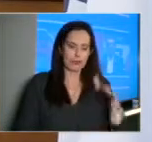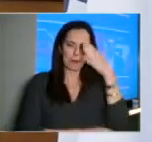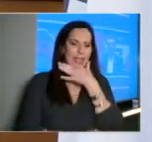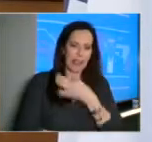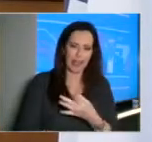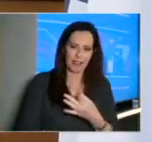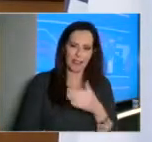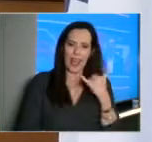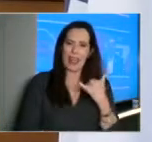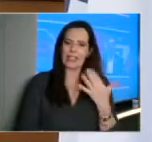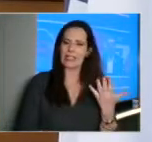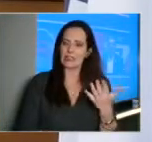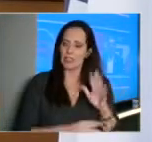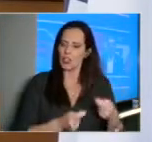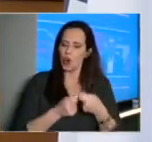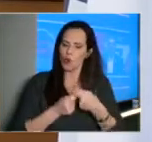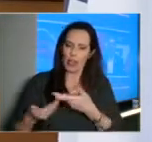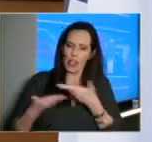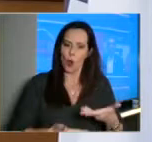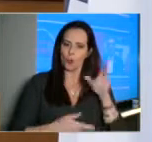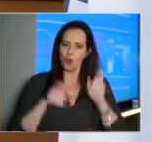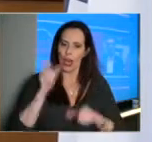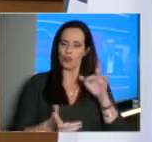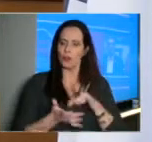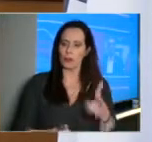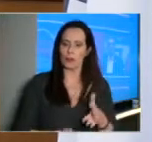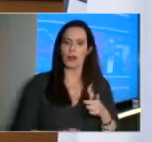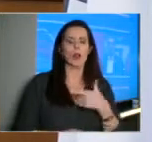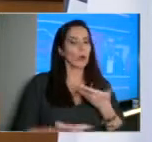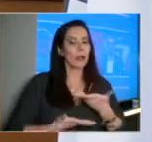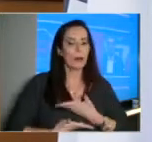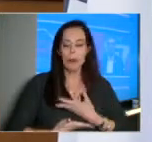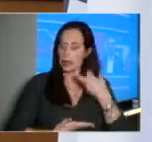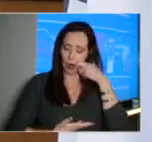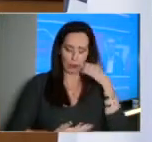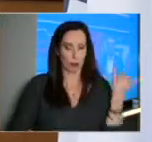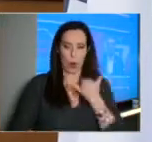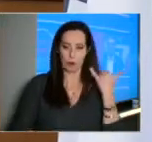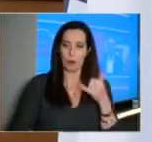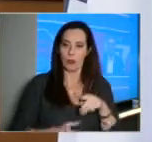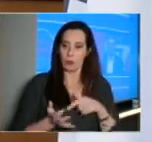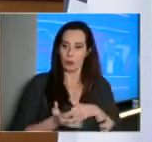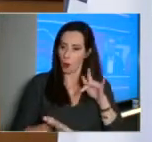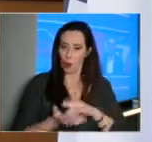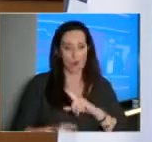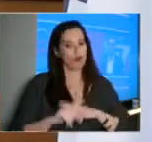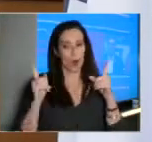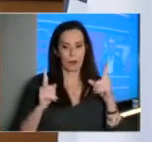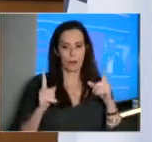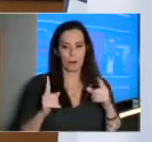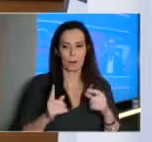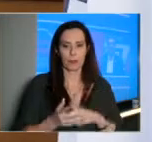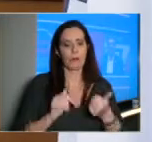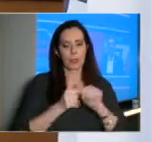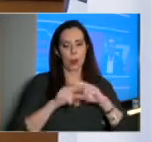יפה הזאת, איזה כושר ארגון מפואר יש לאנשים שנמצאים כאן. אנחנו מקבלים קרדיטים בלתי רגילים, זה ממצב אותנו במקום אחר לגמרי בזירת